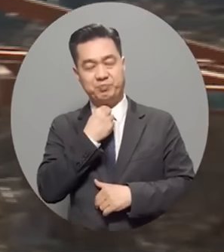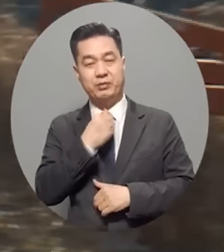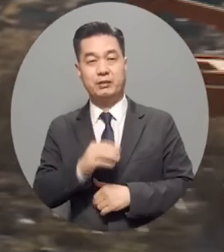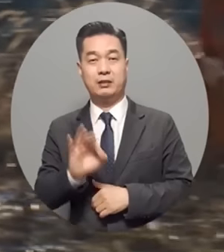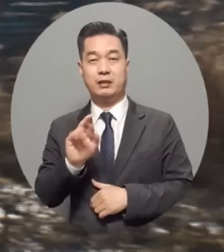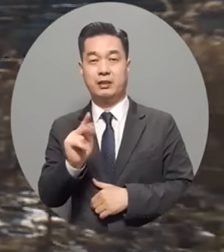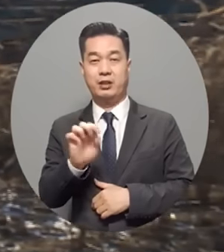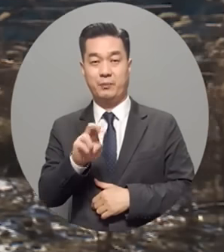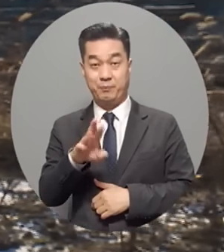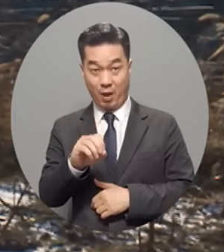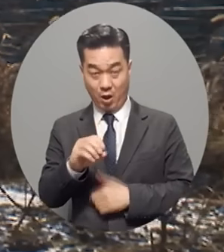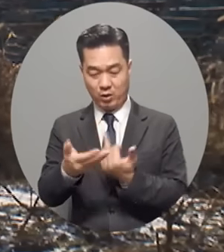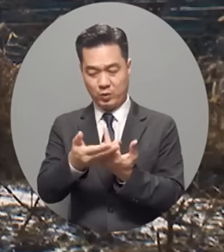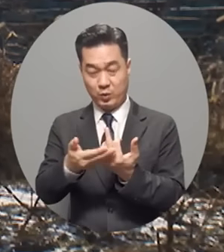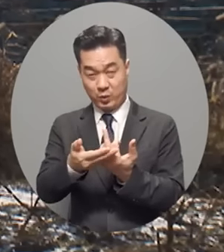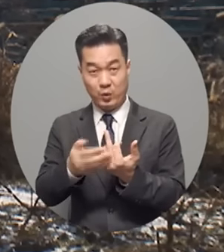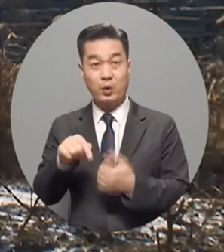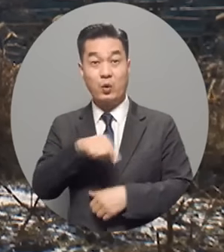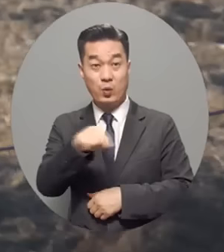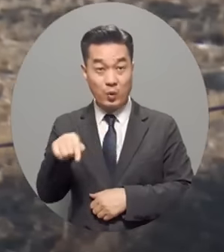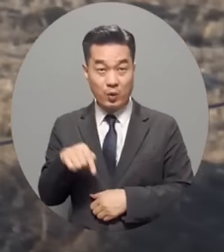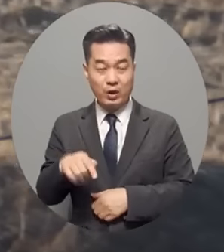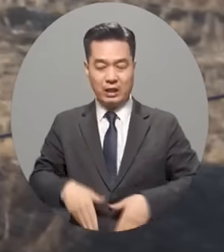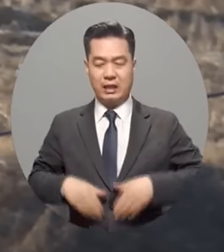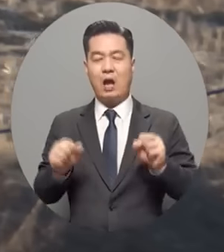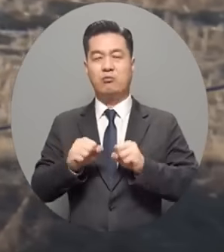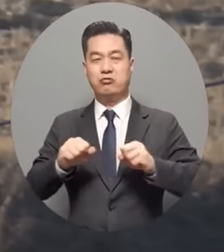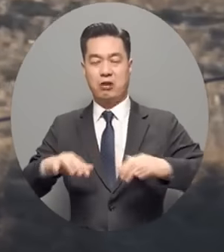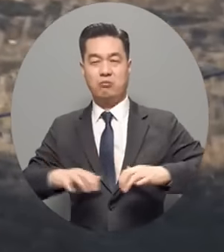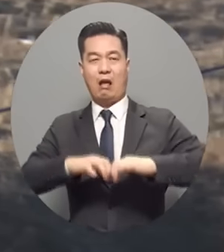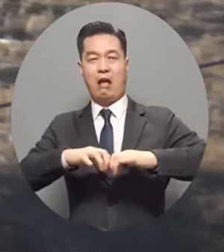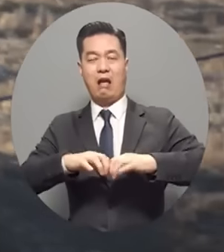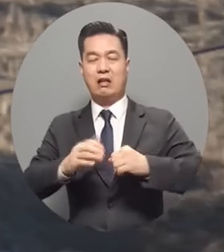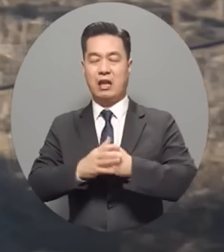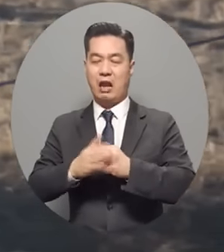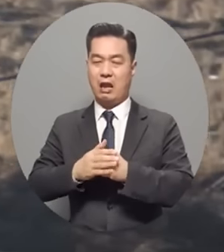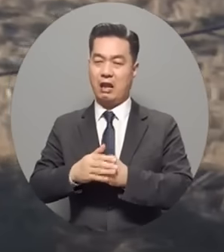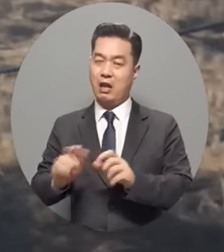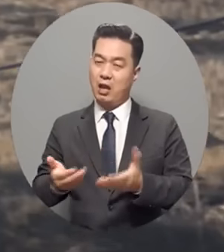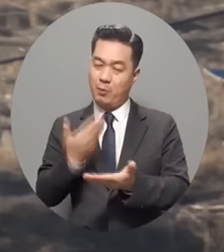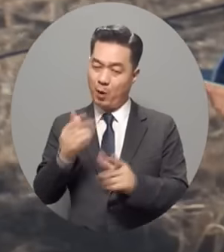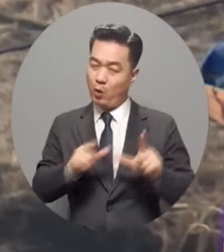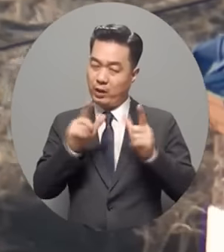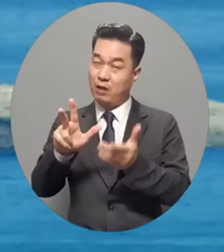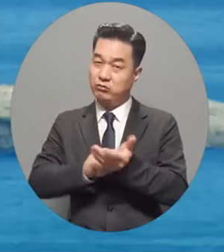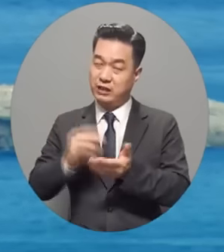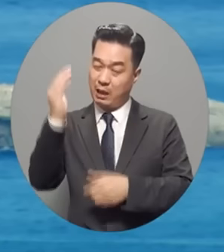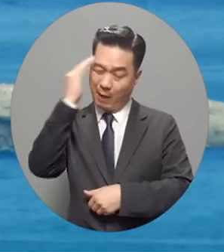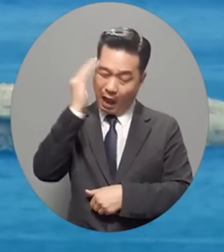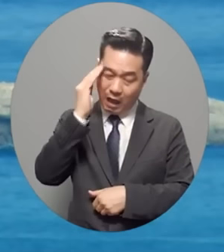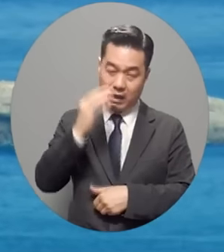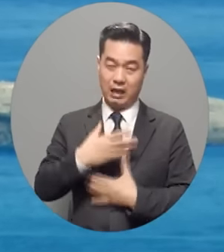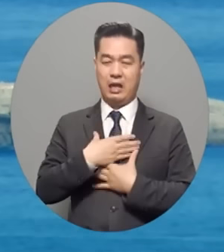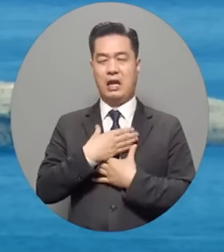무엇보다 남북 간 대치의 여파에 따라 생계에 입을 피해를 최소화하고 안전을 확보할